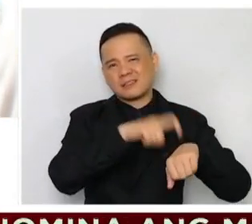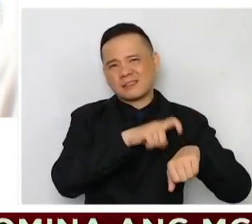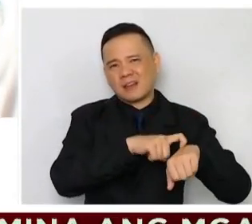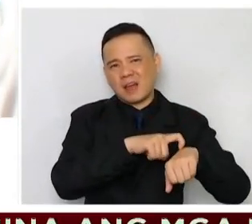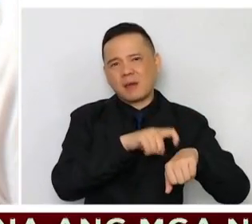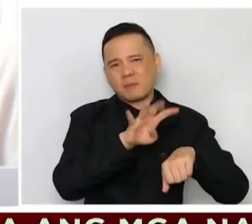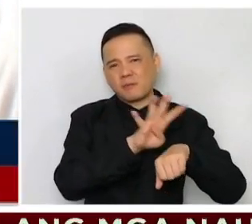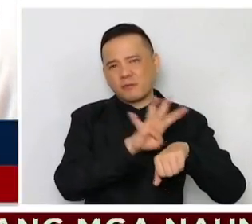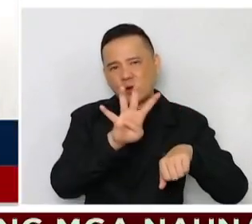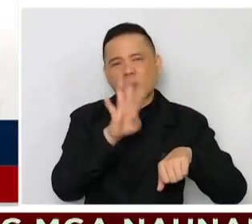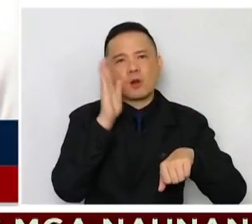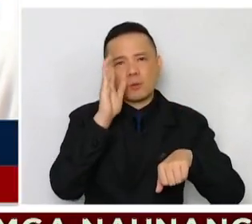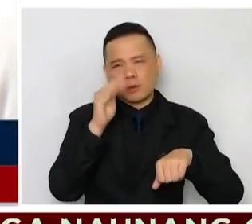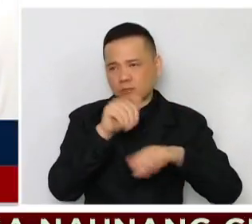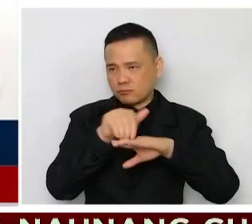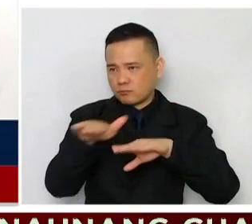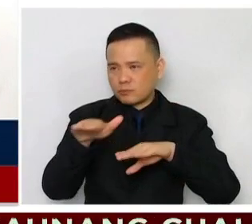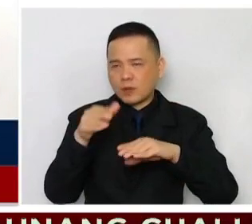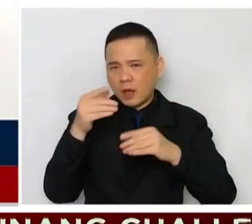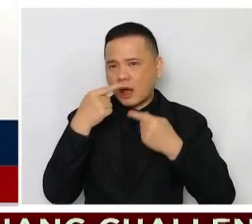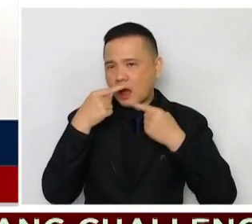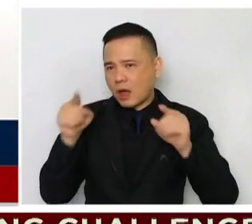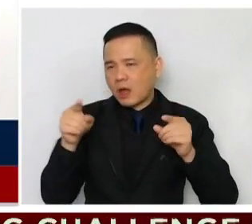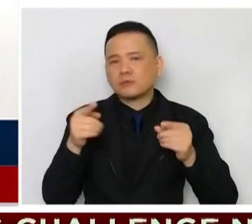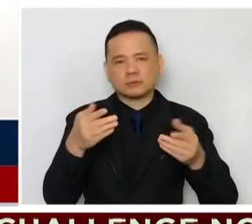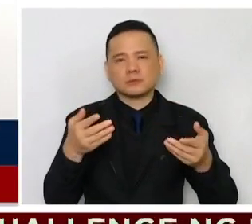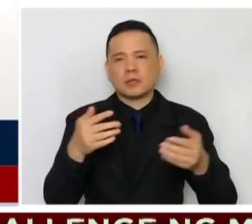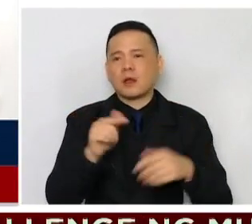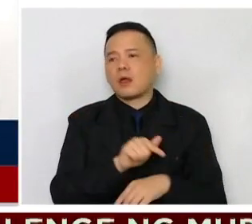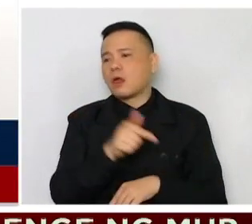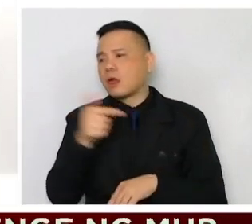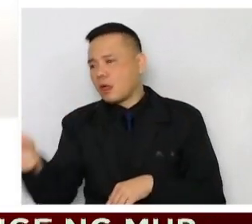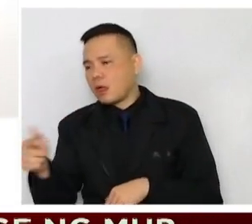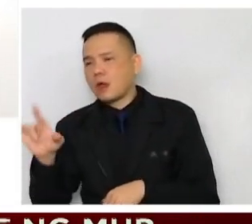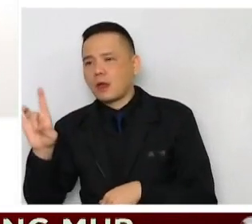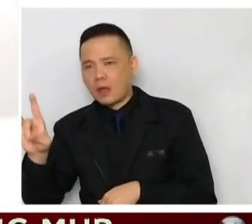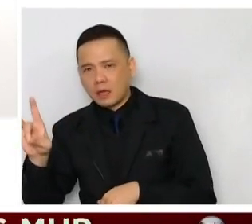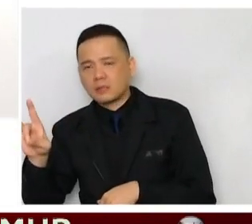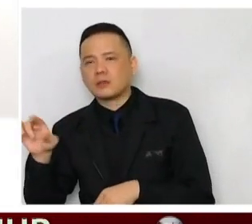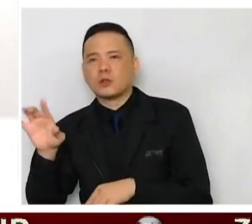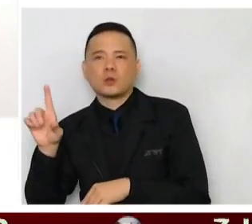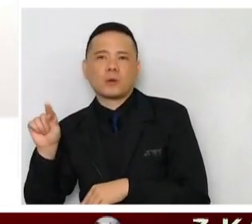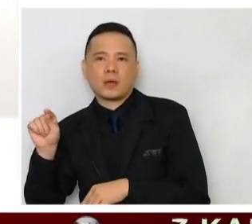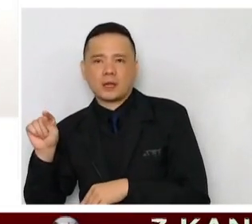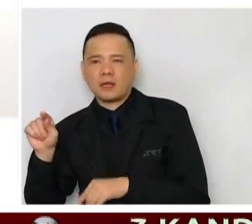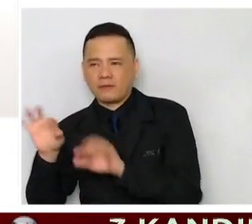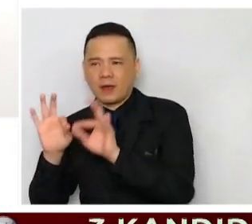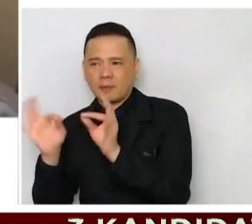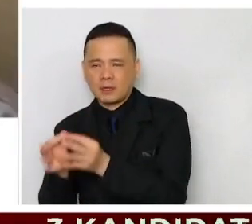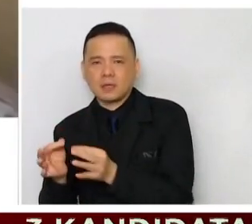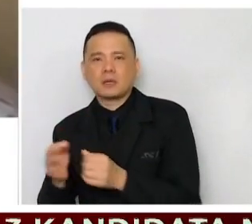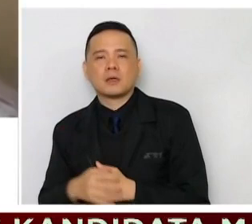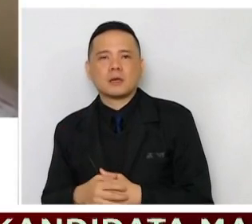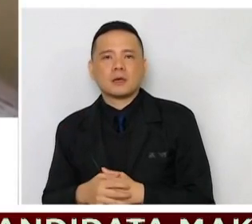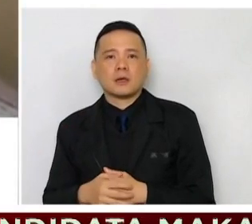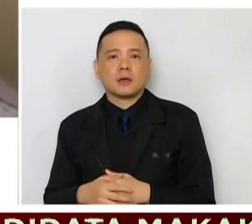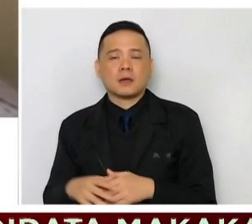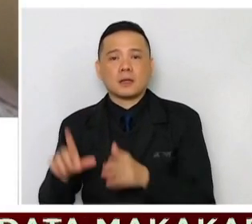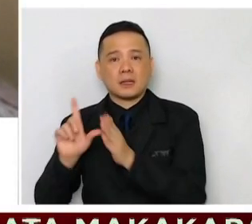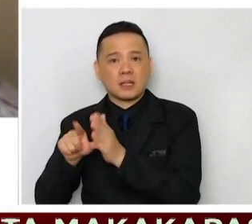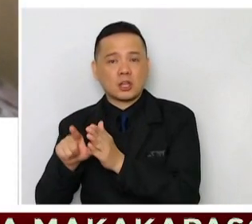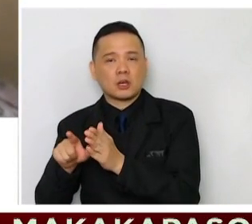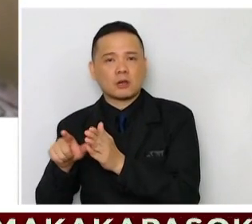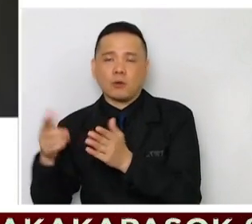po sila pumupuntang oras. Tapos ang next batch, alas 9, another 20 set po. By that means po, naiiwasan